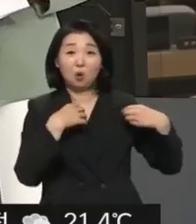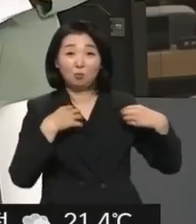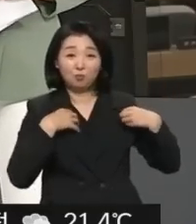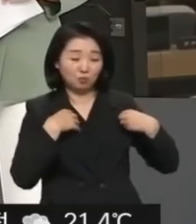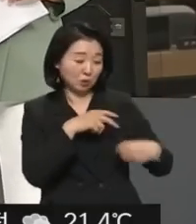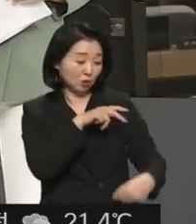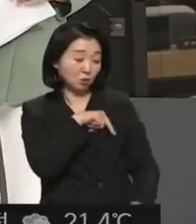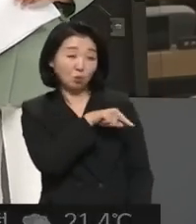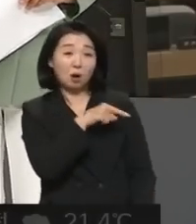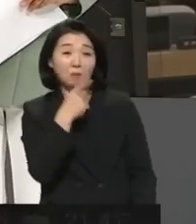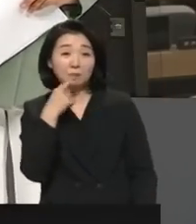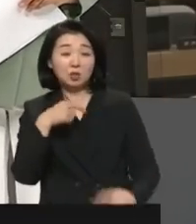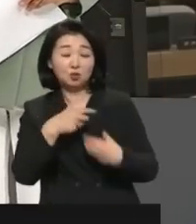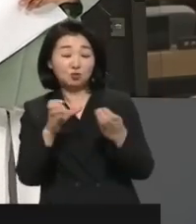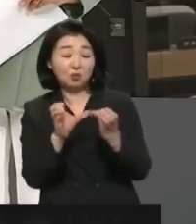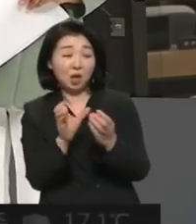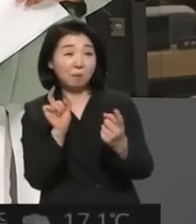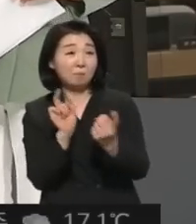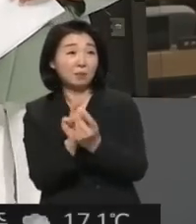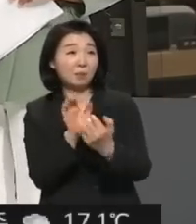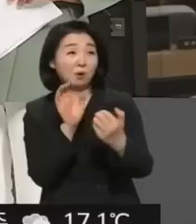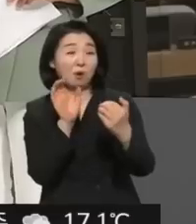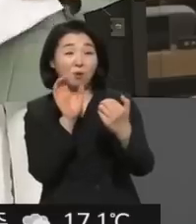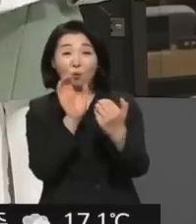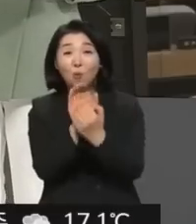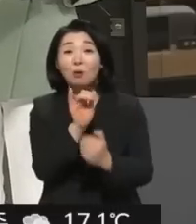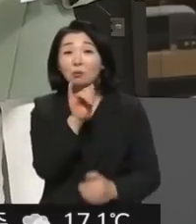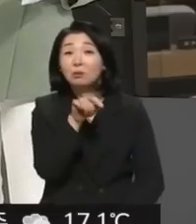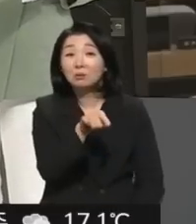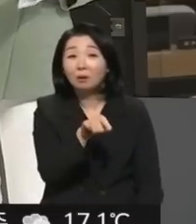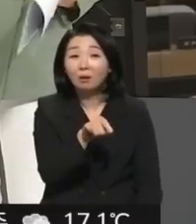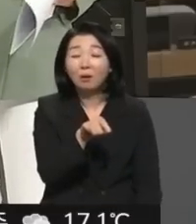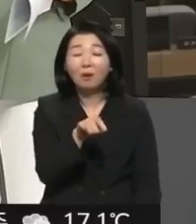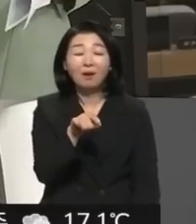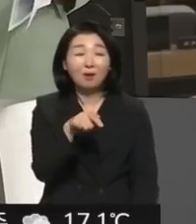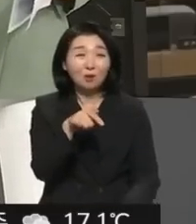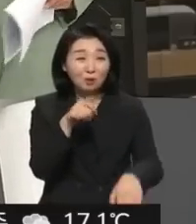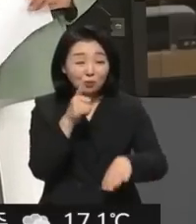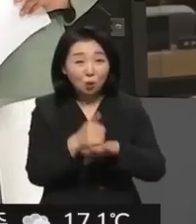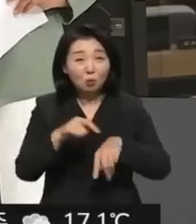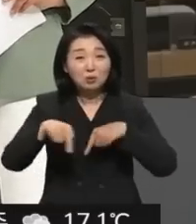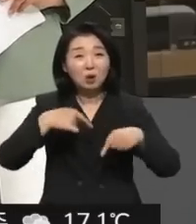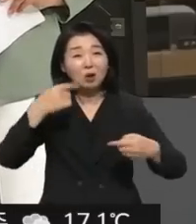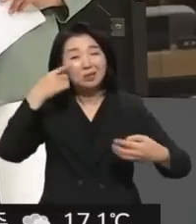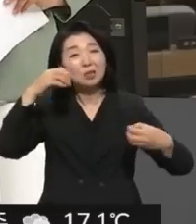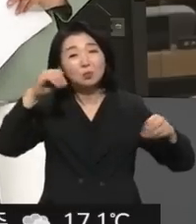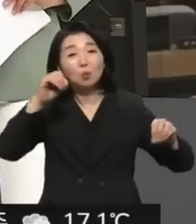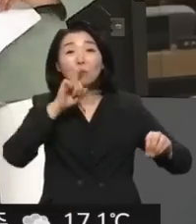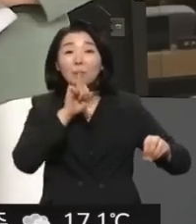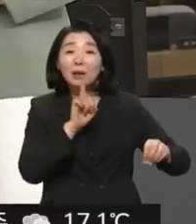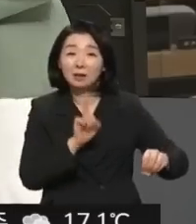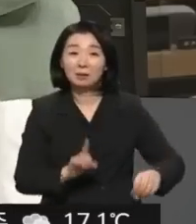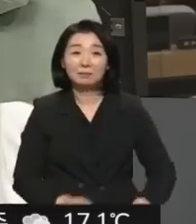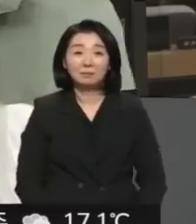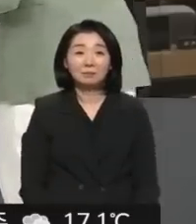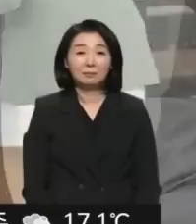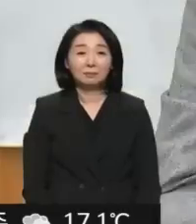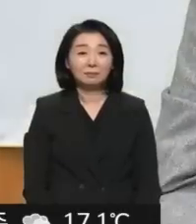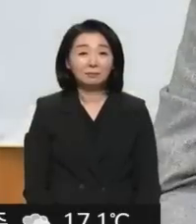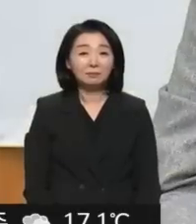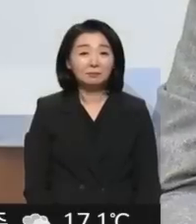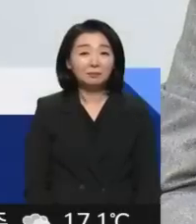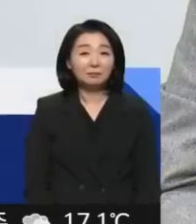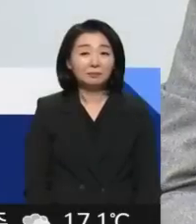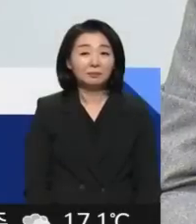민주당 의원과의 만남을 거부하고 있다는 보도를 들어서 이건 정치쇼다, 선동일 뿐이라고 했습니다. 민주당이